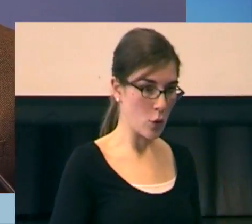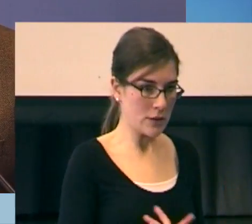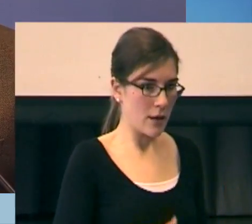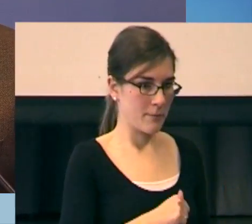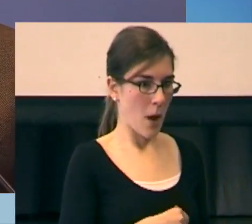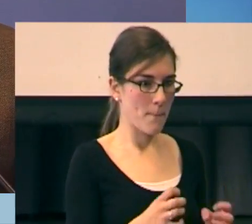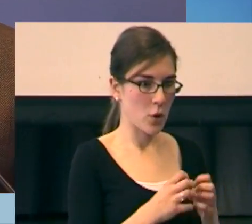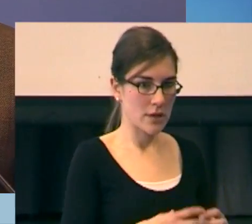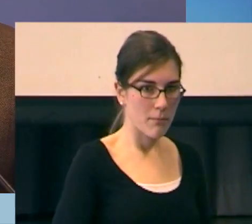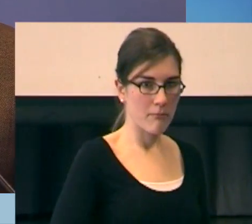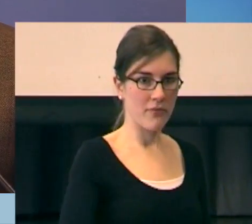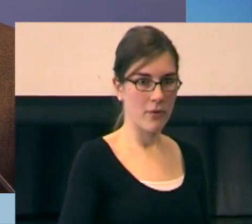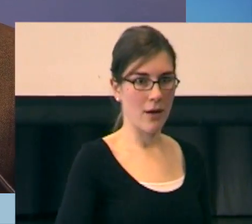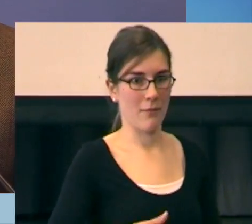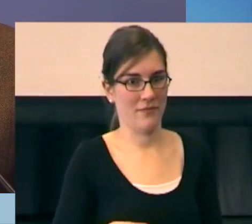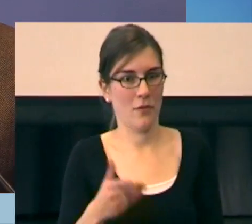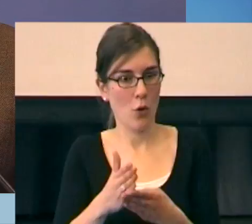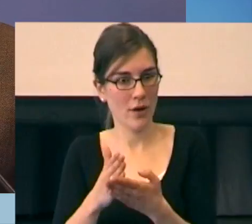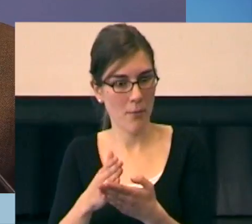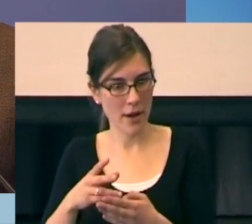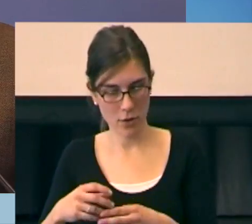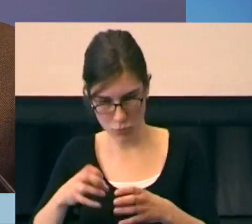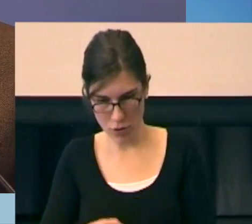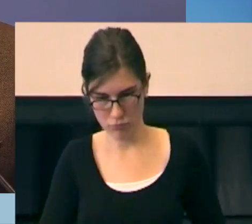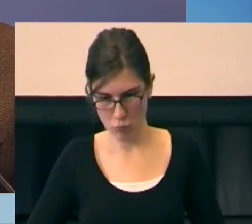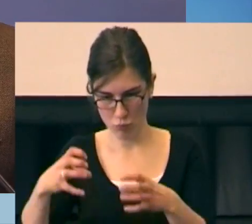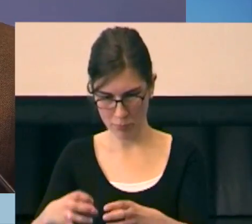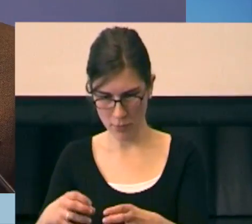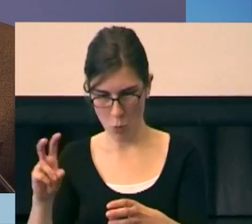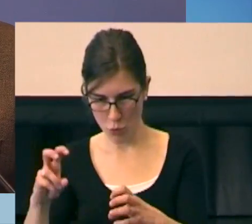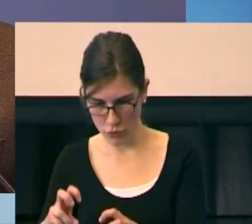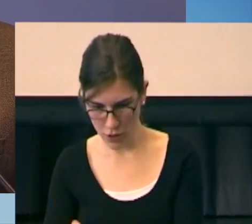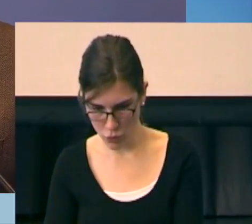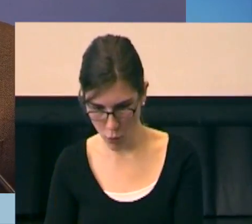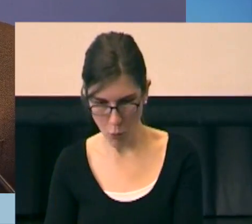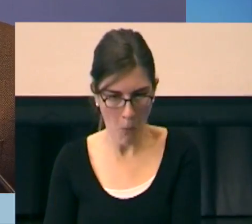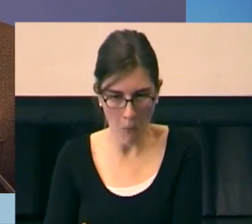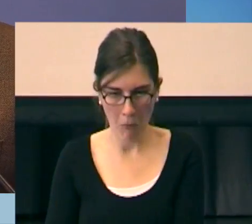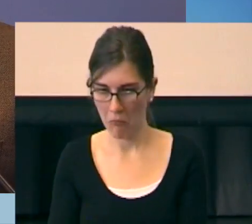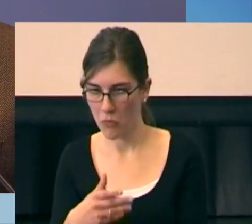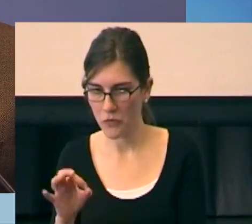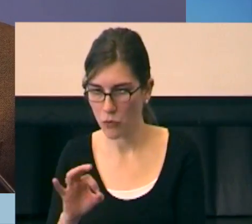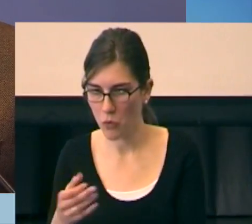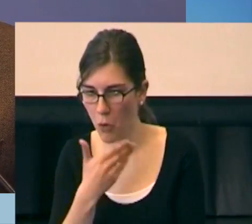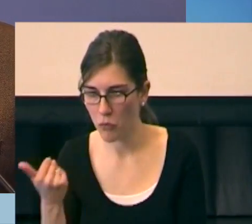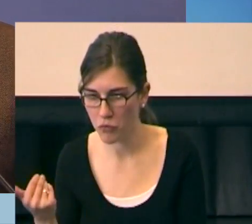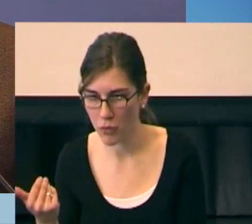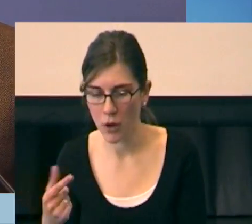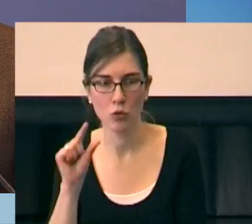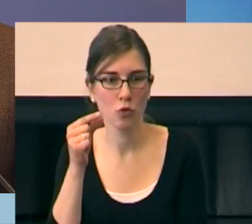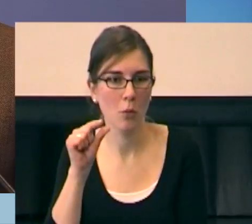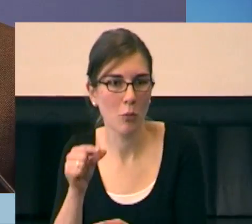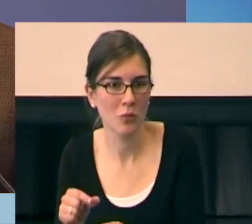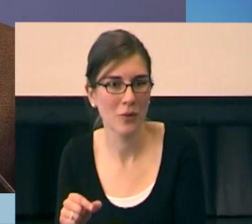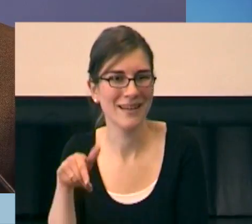Pathologe in der Prostata keinen Tumor mehr. Weil offensichtlich der Tumor so klein war, dass er mit der Stanze schon entfernt war. Das ist eine